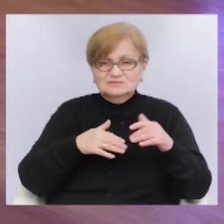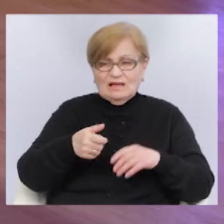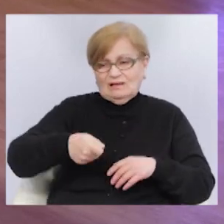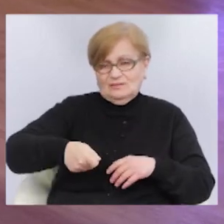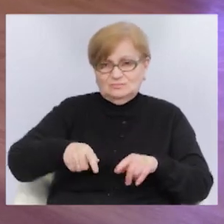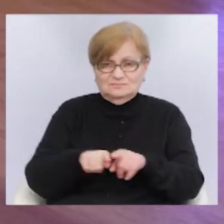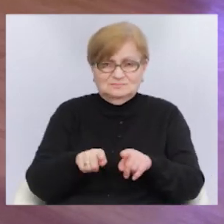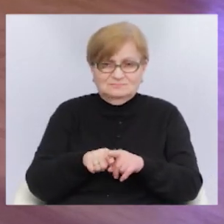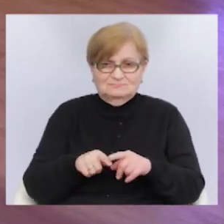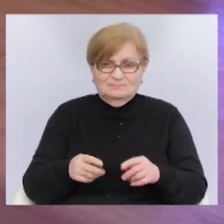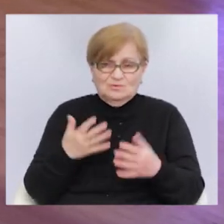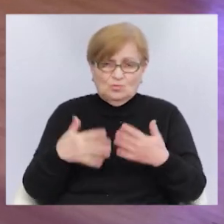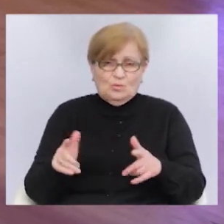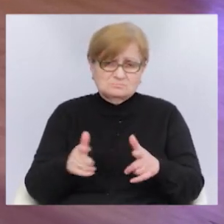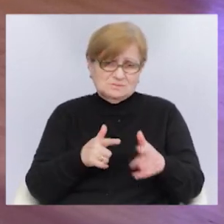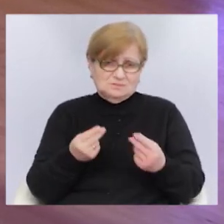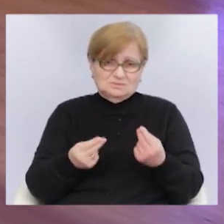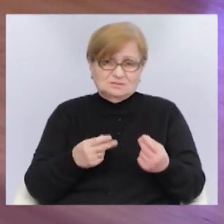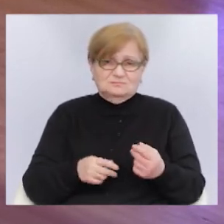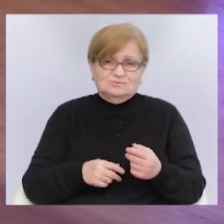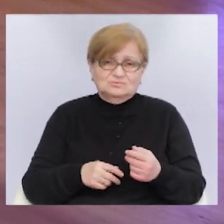და უკვე ზადარი სათამაშო